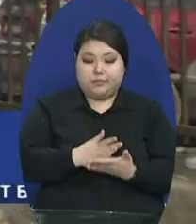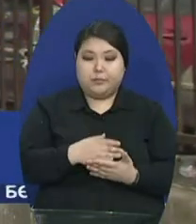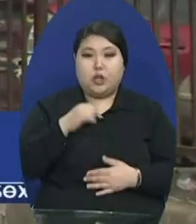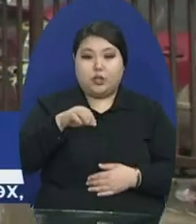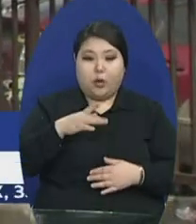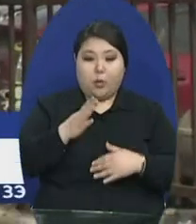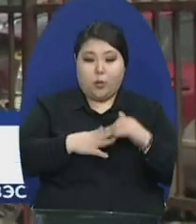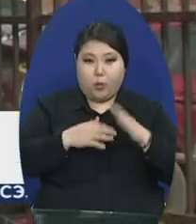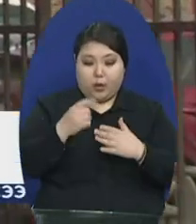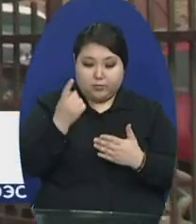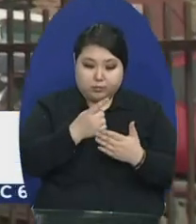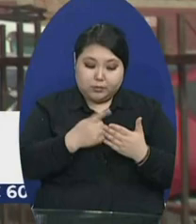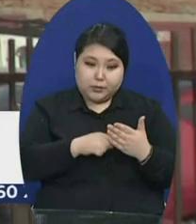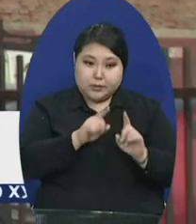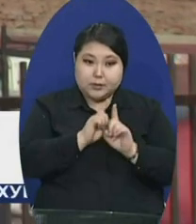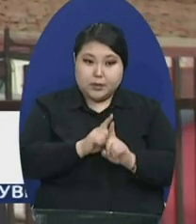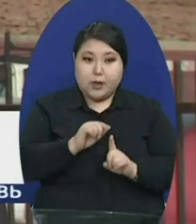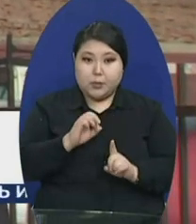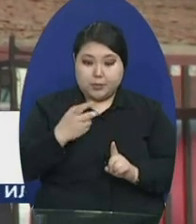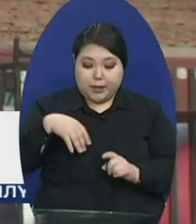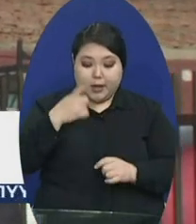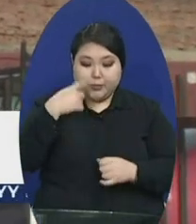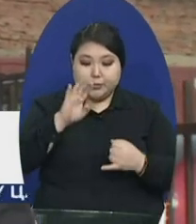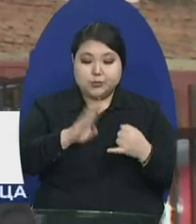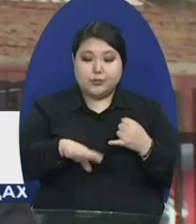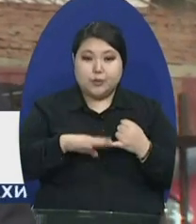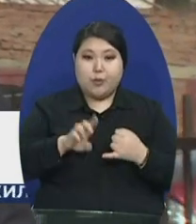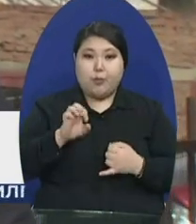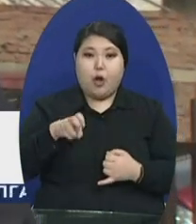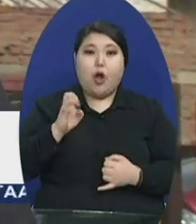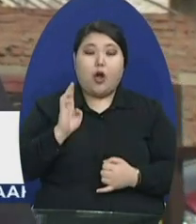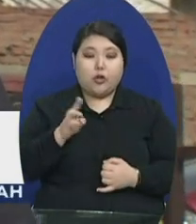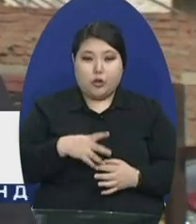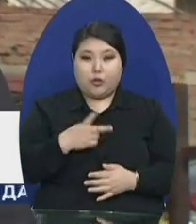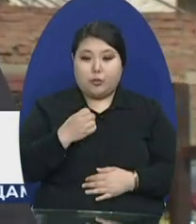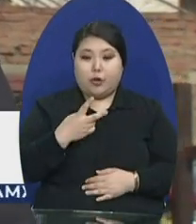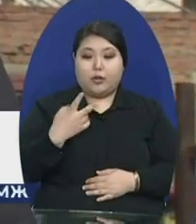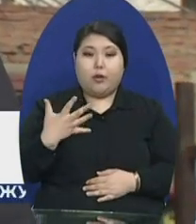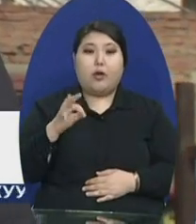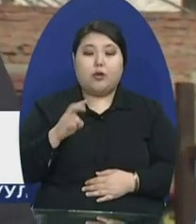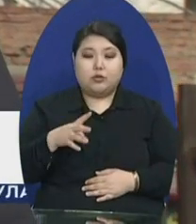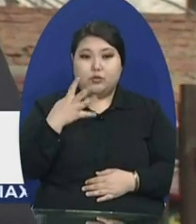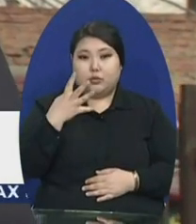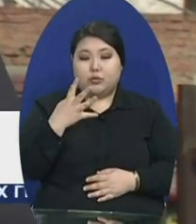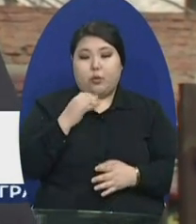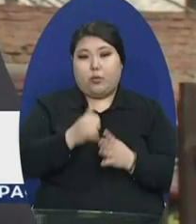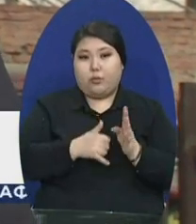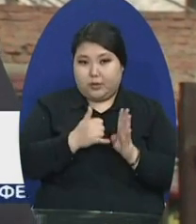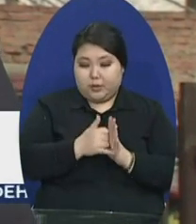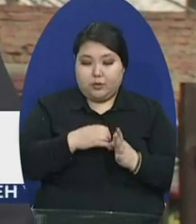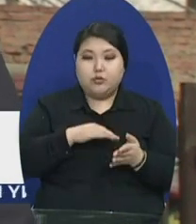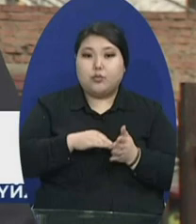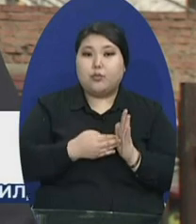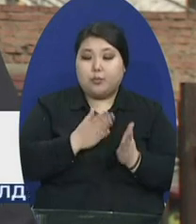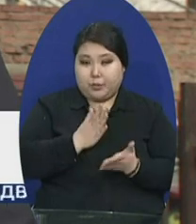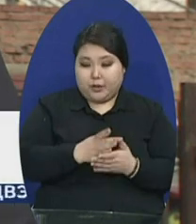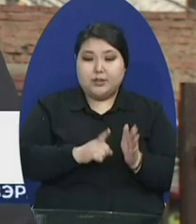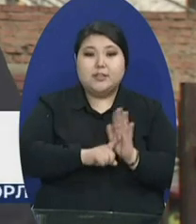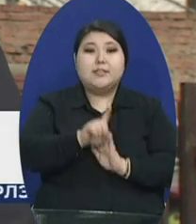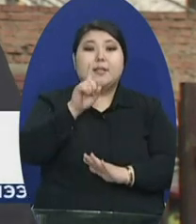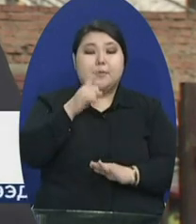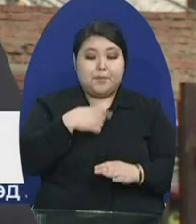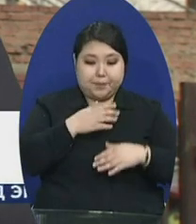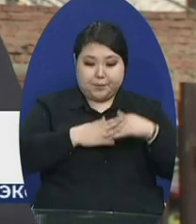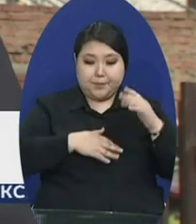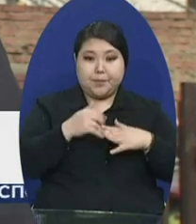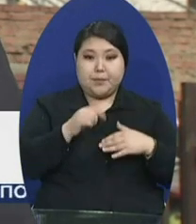Яг угсралтын графикараа бол бид нар хамгийн сүүлийн блокийг 25 оны 4-р дөрөвдөр үйлрэлт яг төлөвлөсөн байгаа. Эхний барилга нь